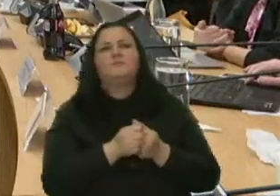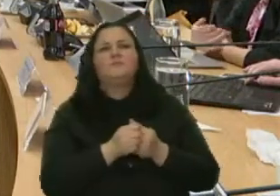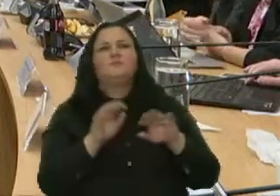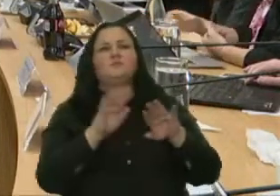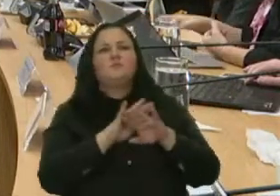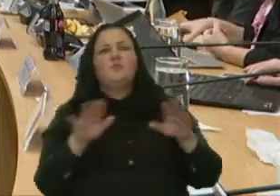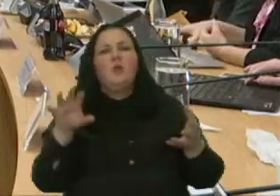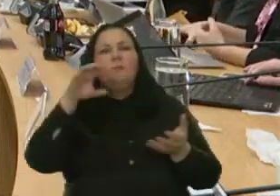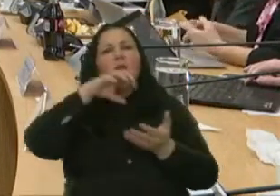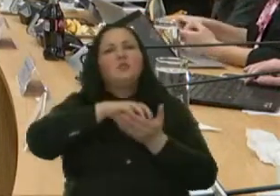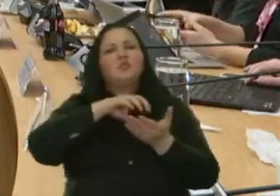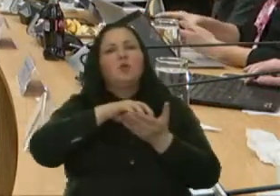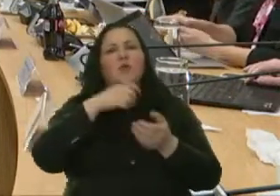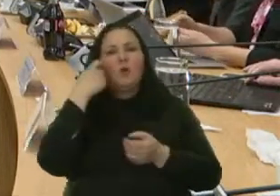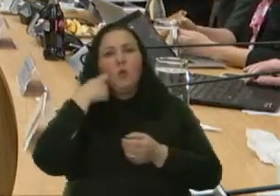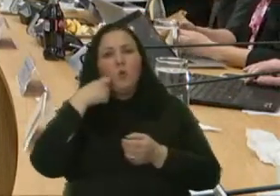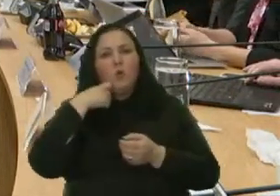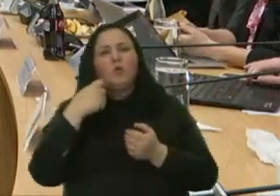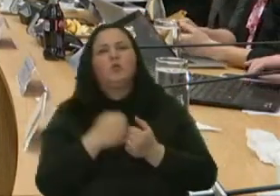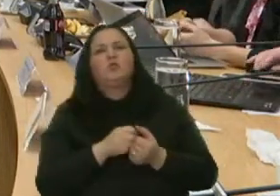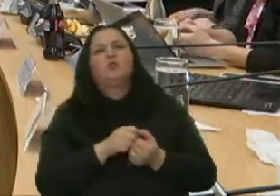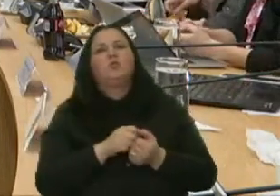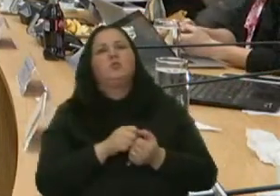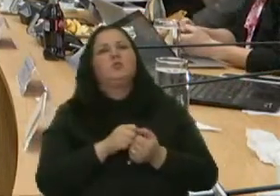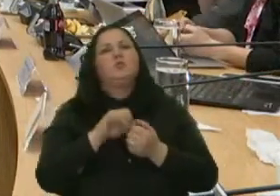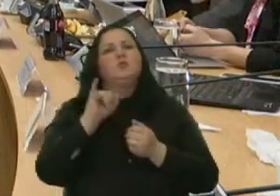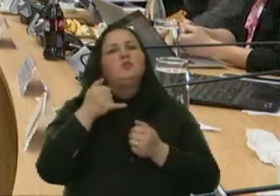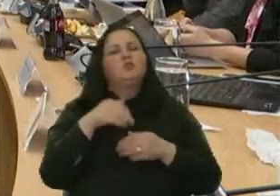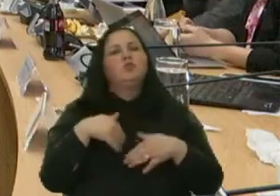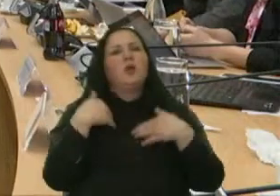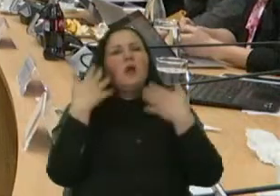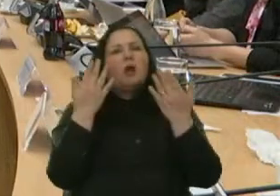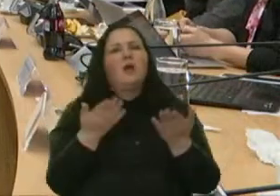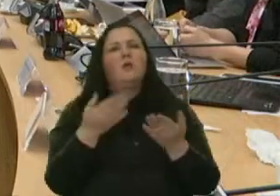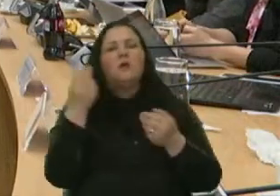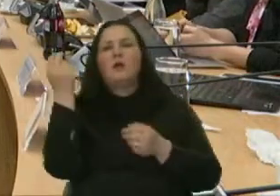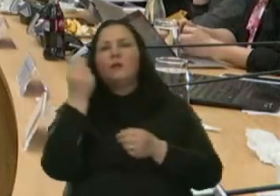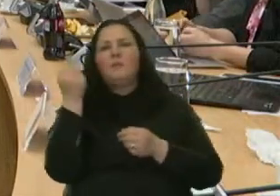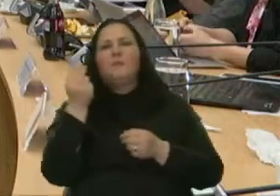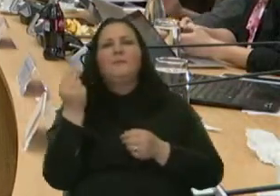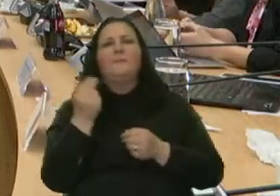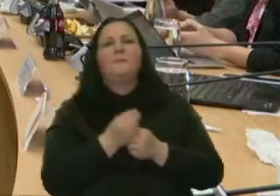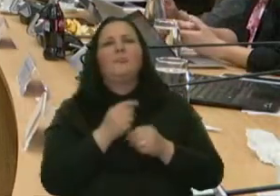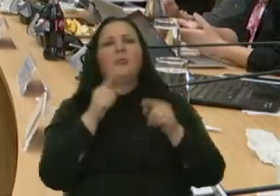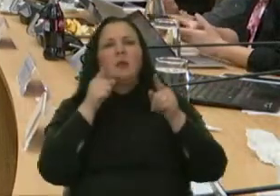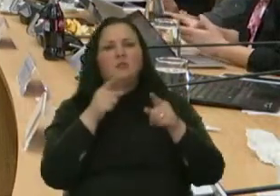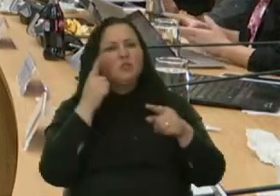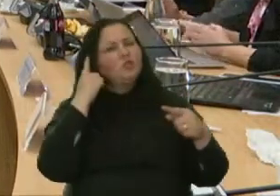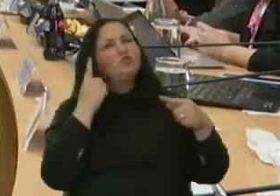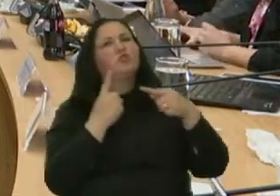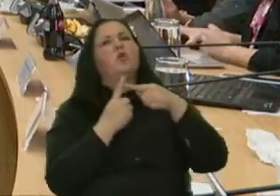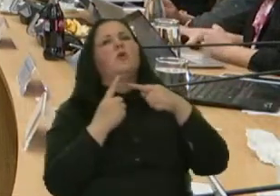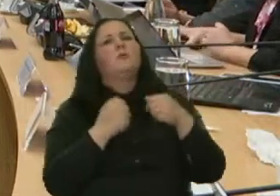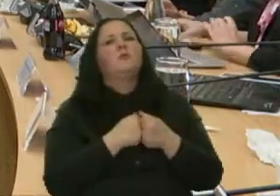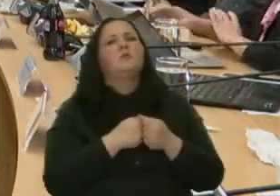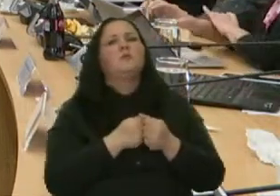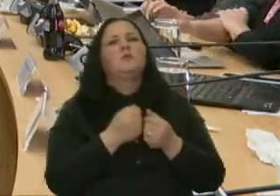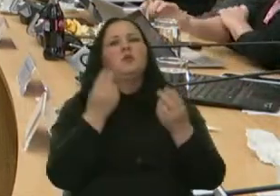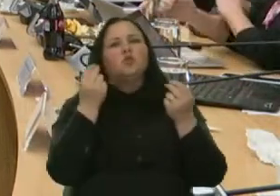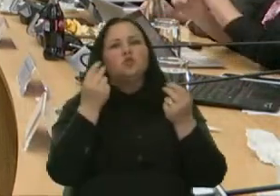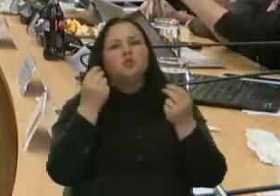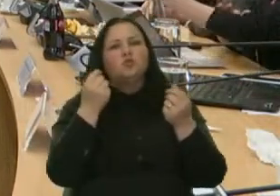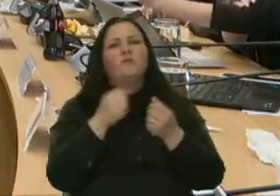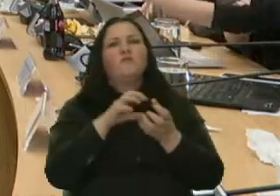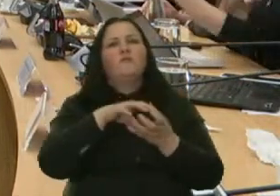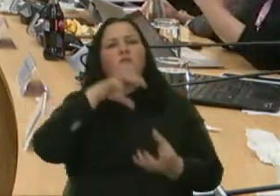teritoriul municipiului Cluj Napoca și am alocarea pentru acest scop sursă fonduri